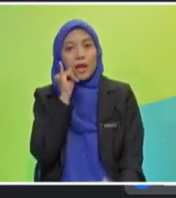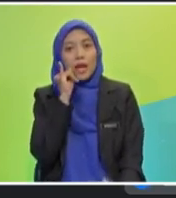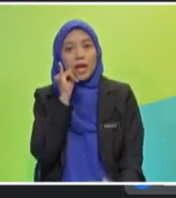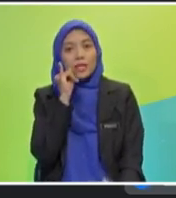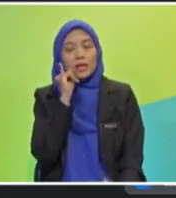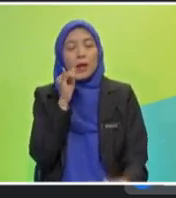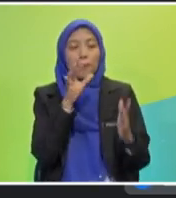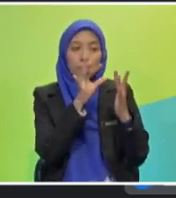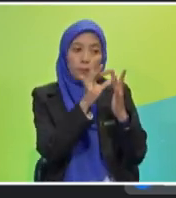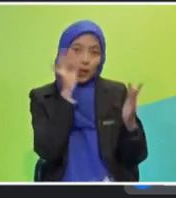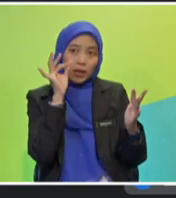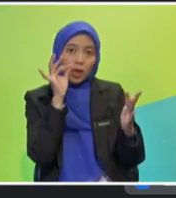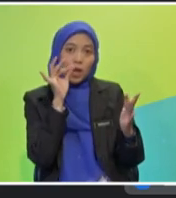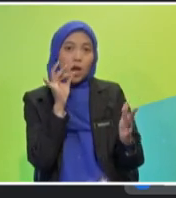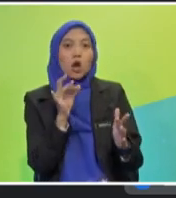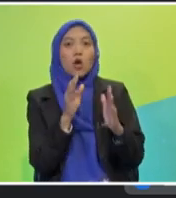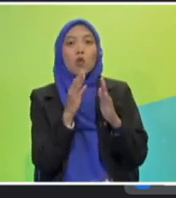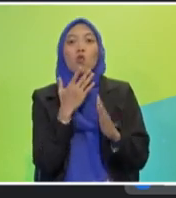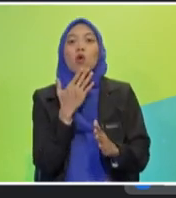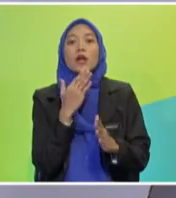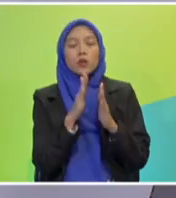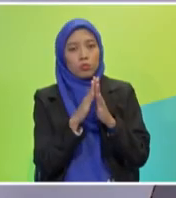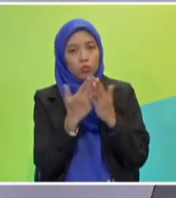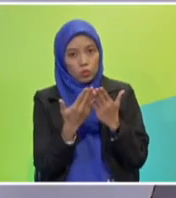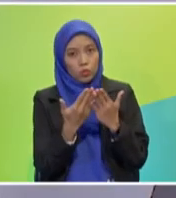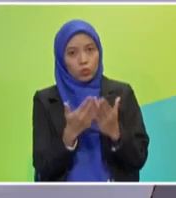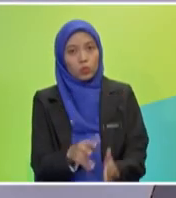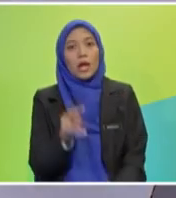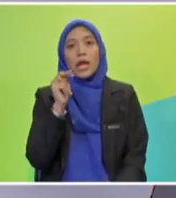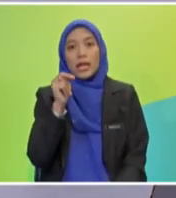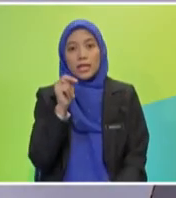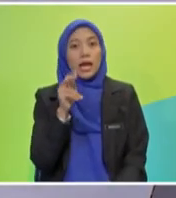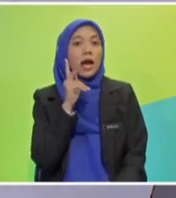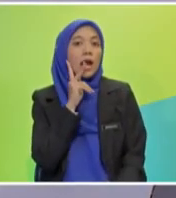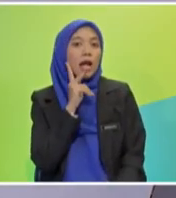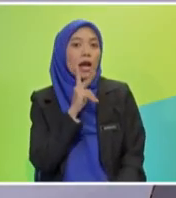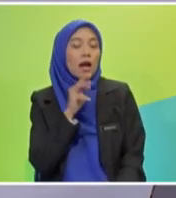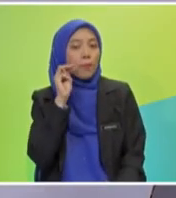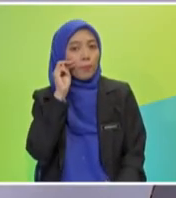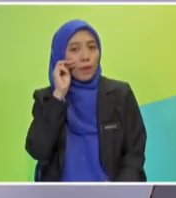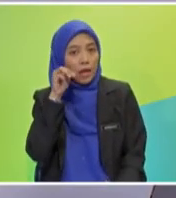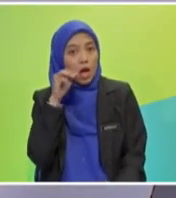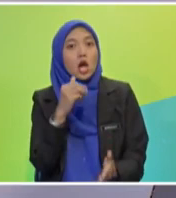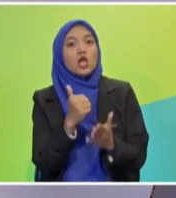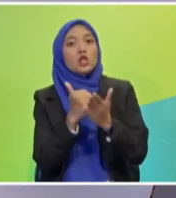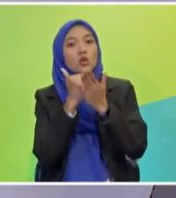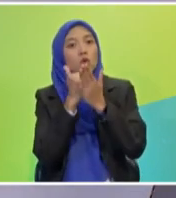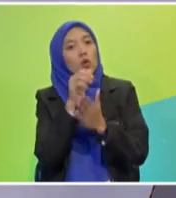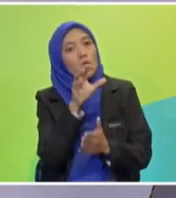Iman mahu. Pilih warnanya dan Kak Amira akan pilihkan. Yang mana, Iman?